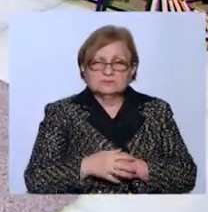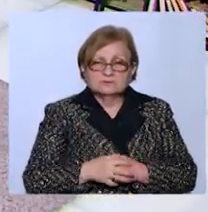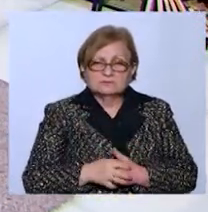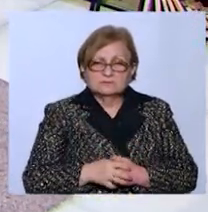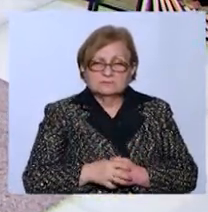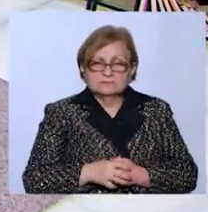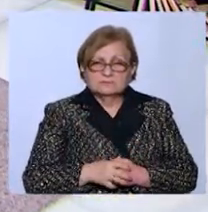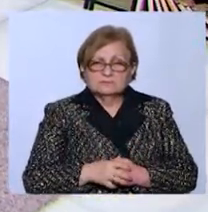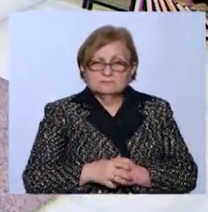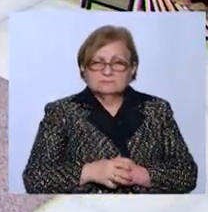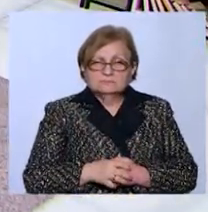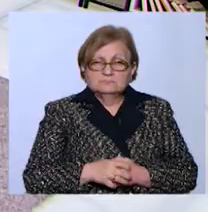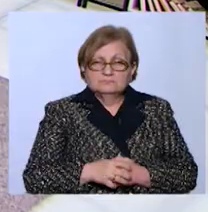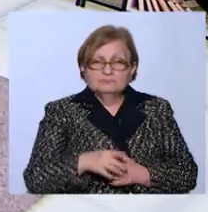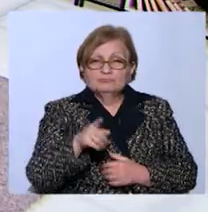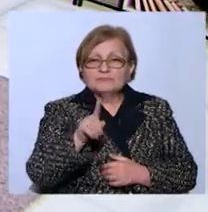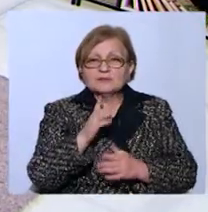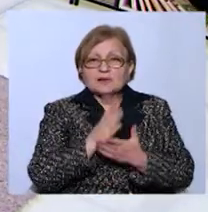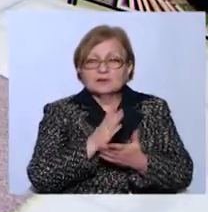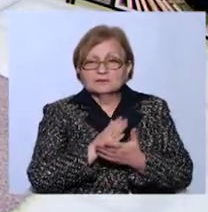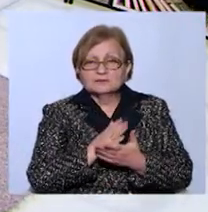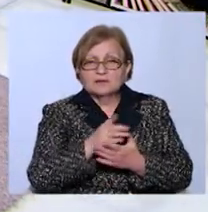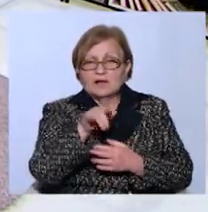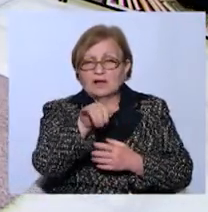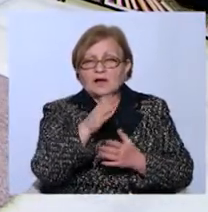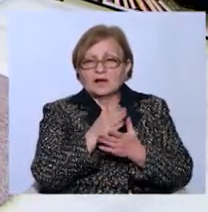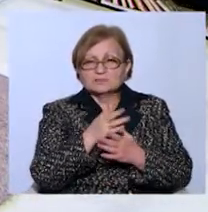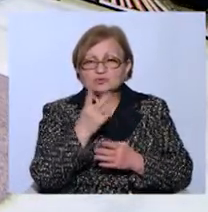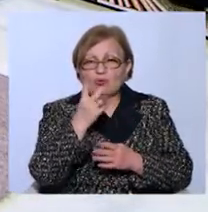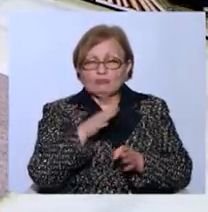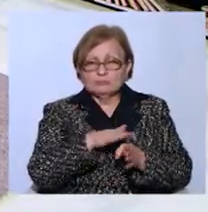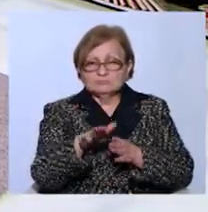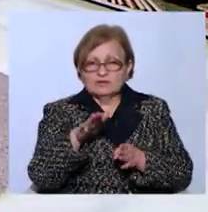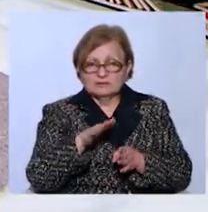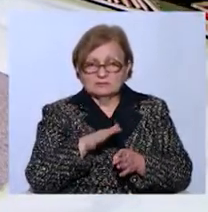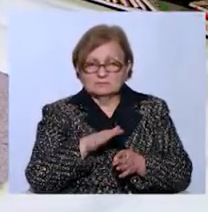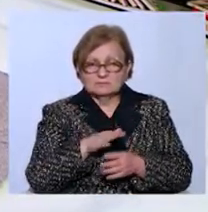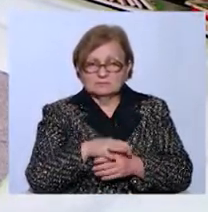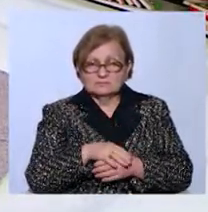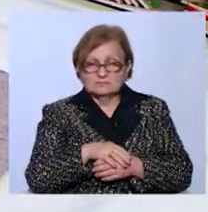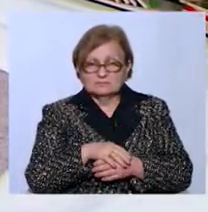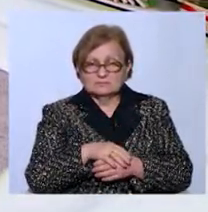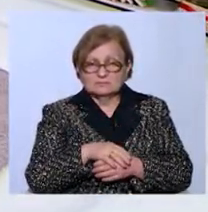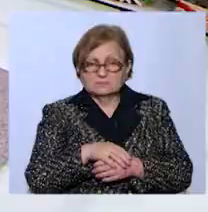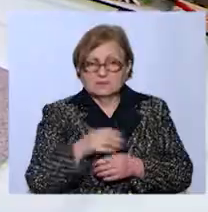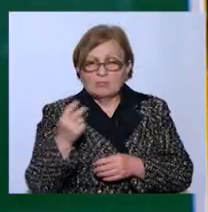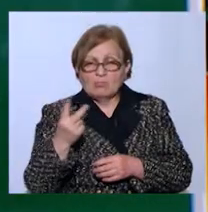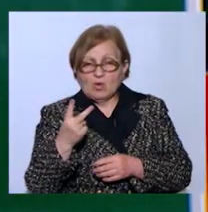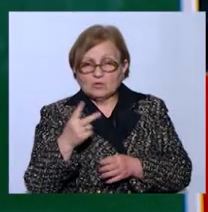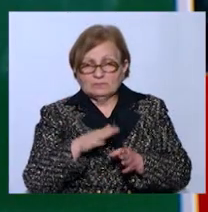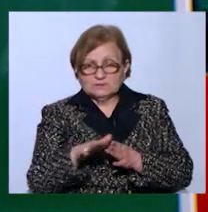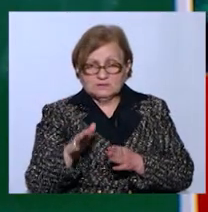აი აქ შევხედოთ რა მაქვს მე. აქ მაქვს 2 მთელი აი 1 მთელი აი მეორე მთელი